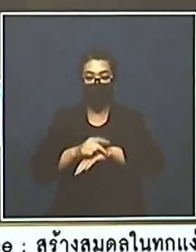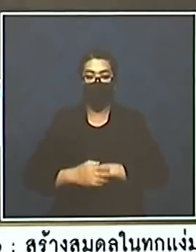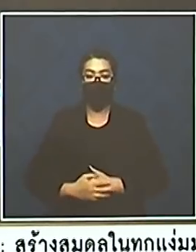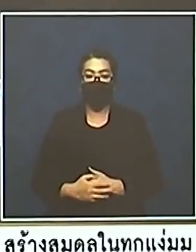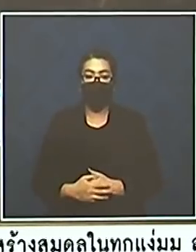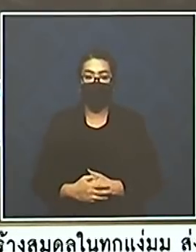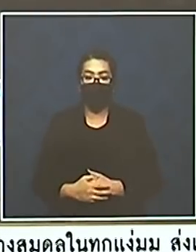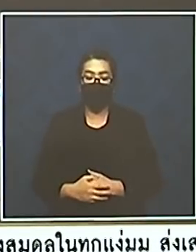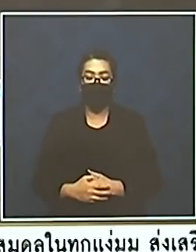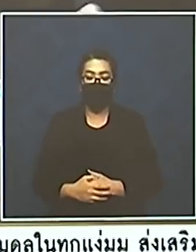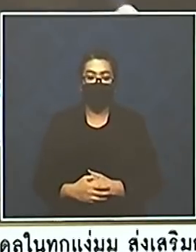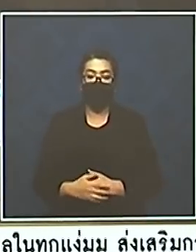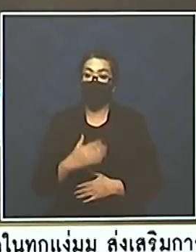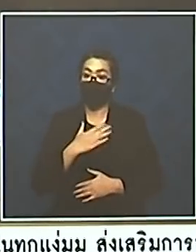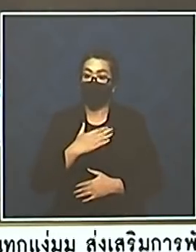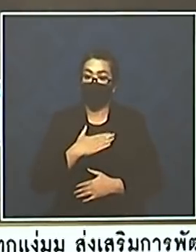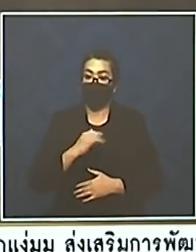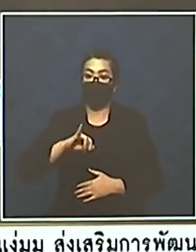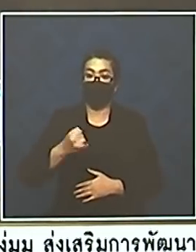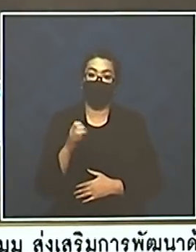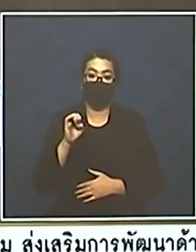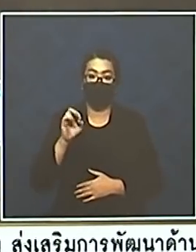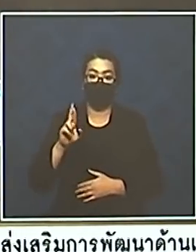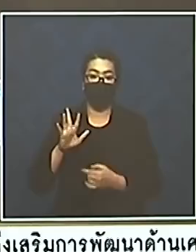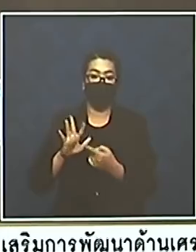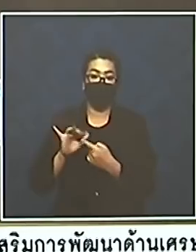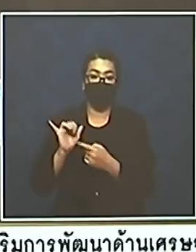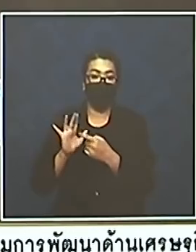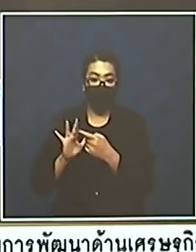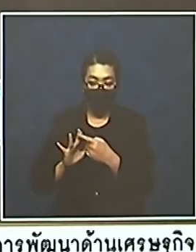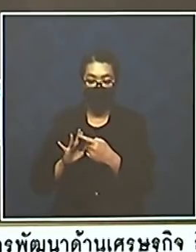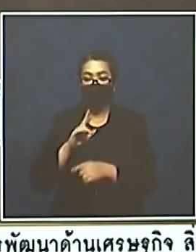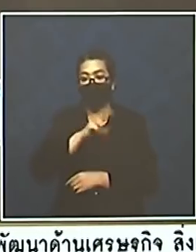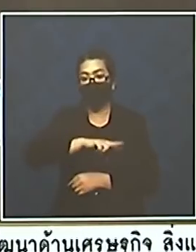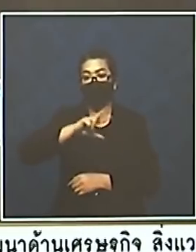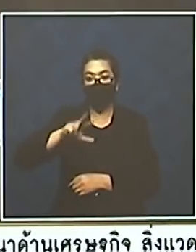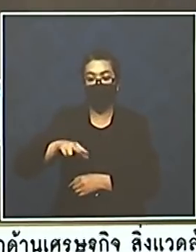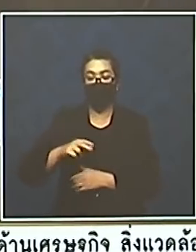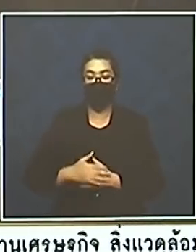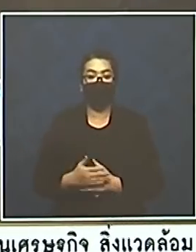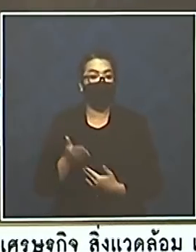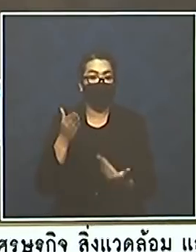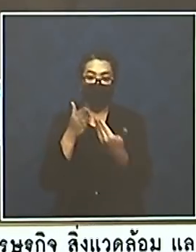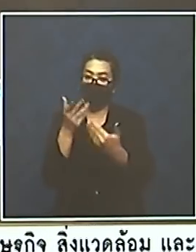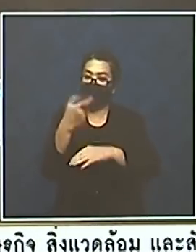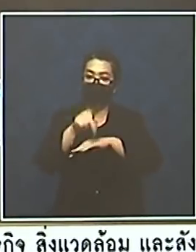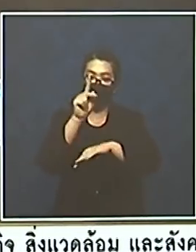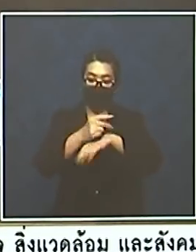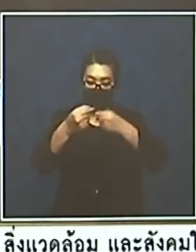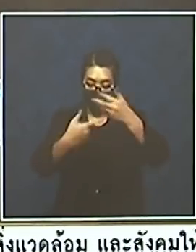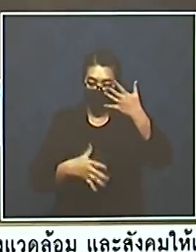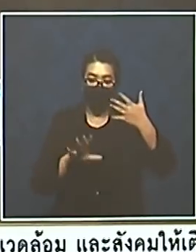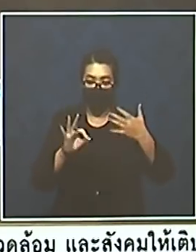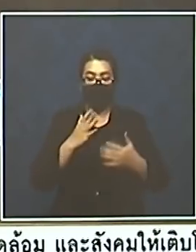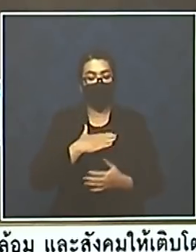แดนนะฮะเรื่องข้อมูลข่าวสารนี่กลายเป็นว่าผู้คนเนี่ยสามารถที่จะเสพสามารถที่จะรับสามารถที่จะ